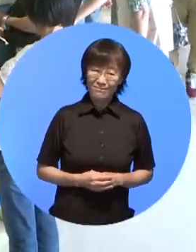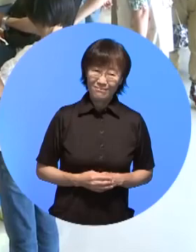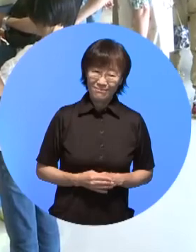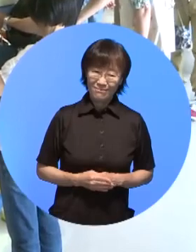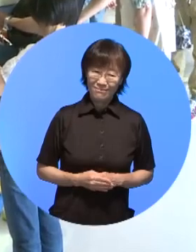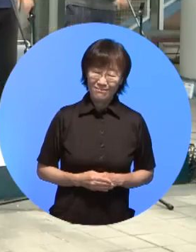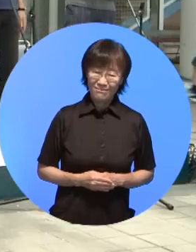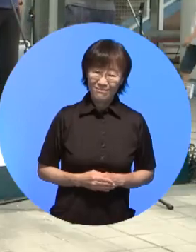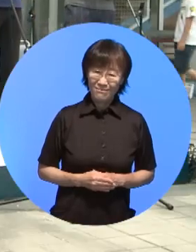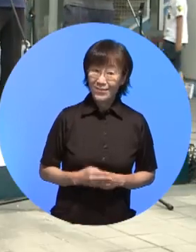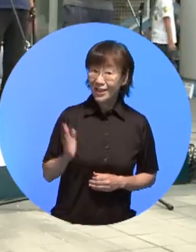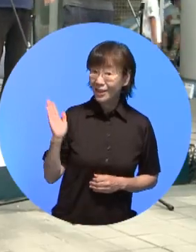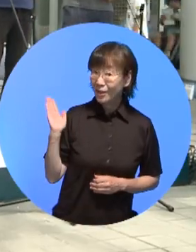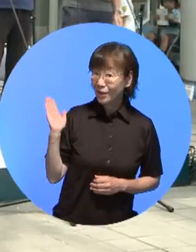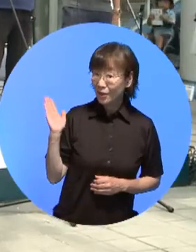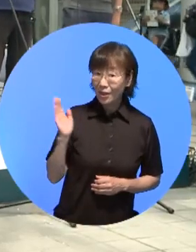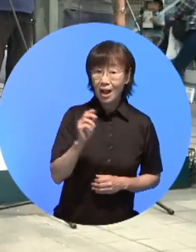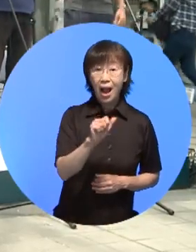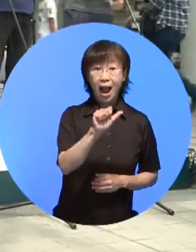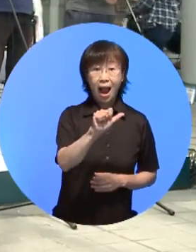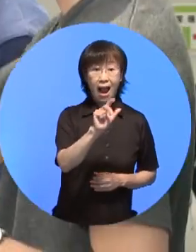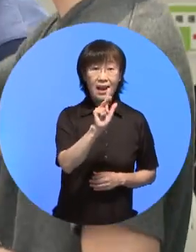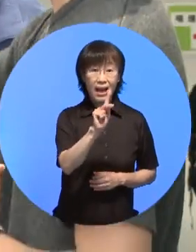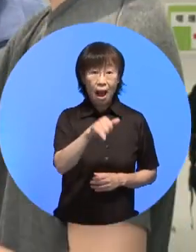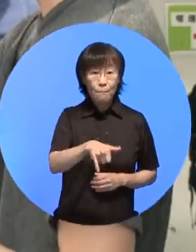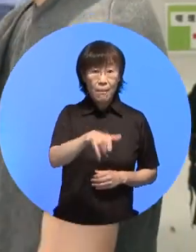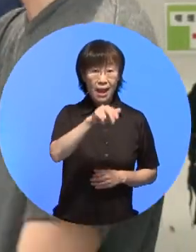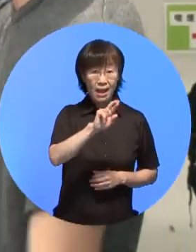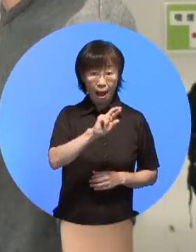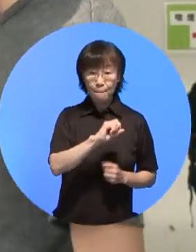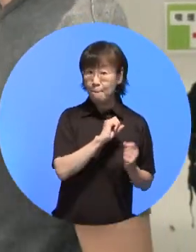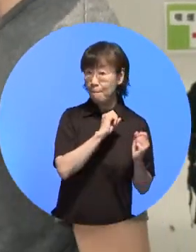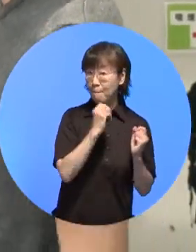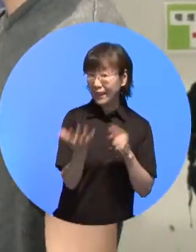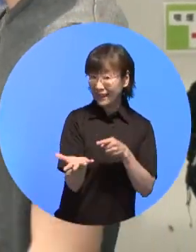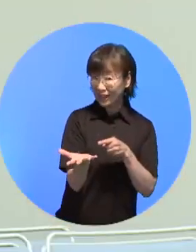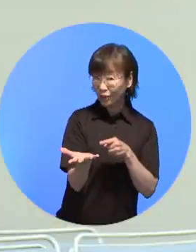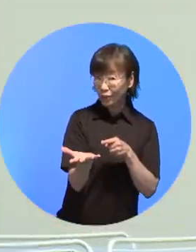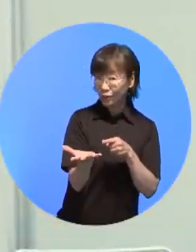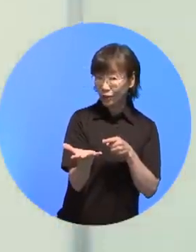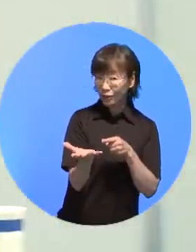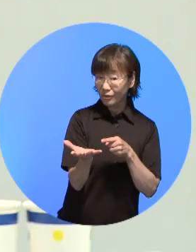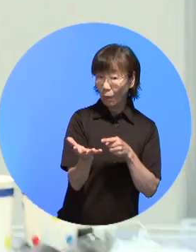たそして特ステージではペラやマジック